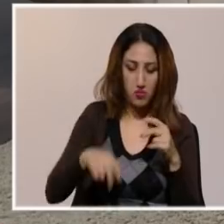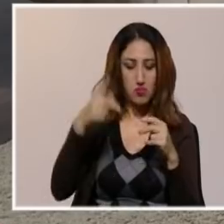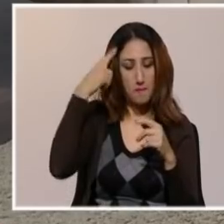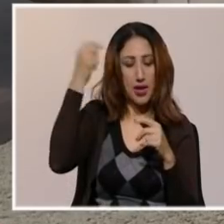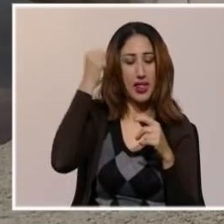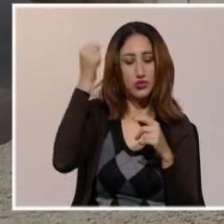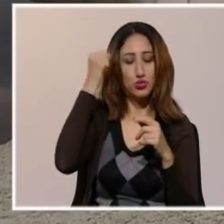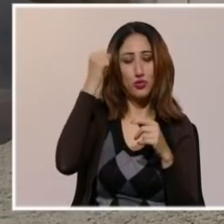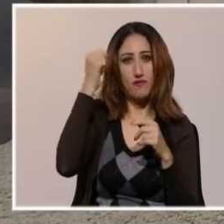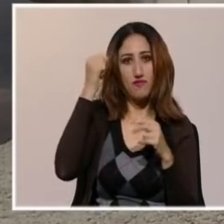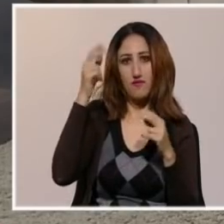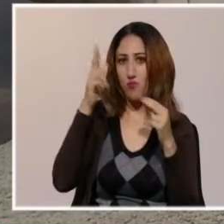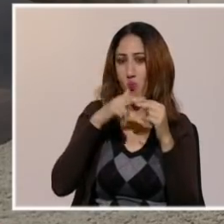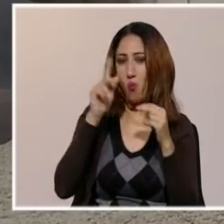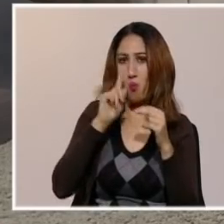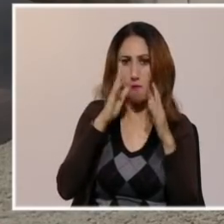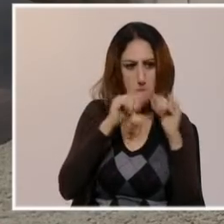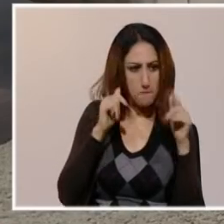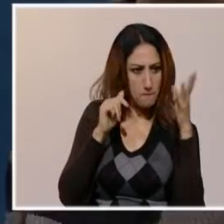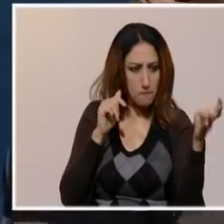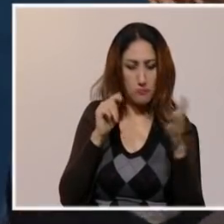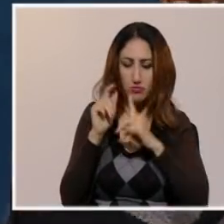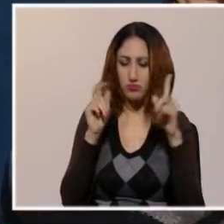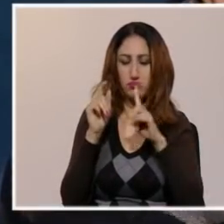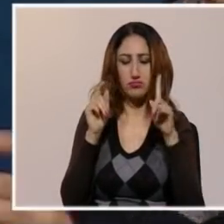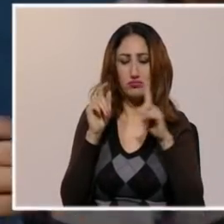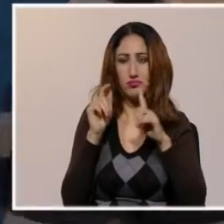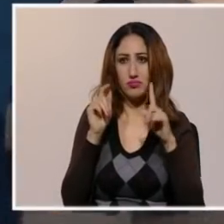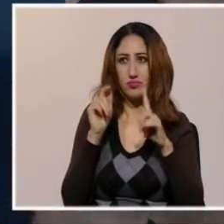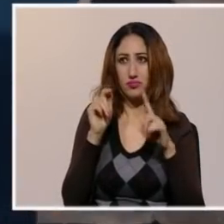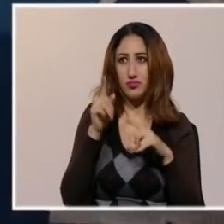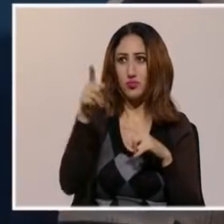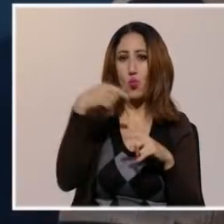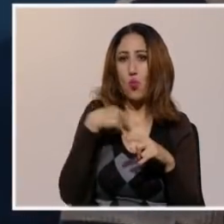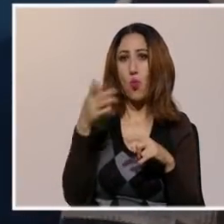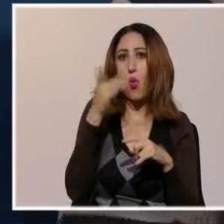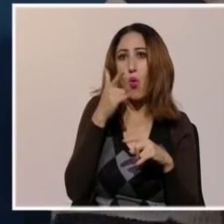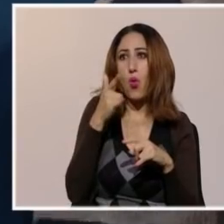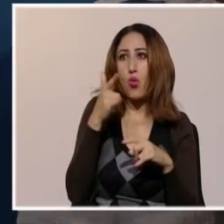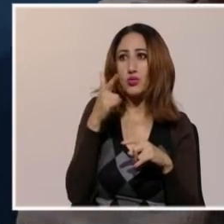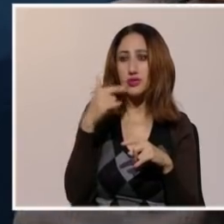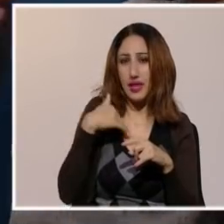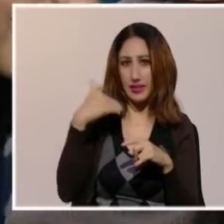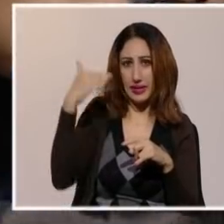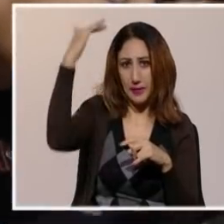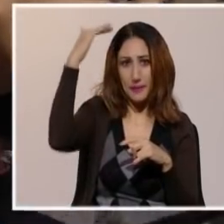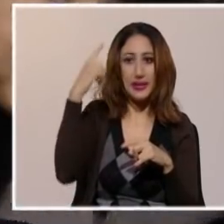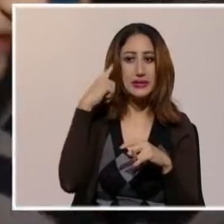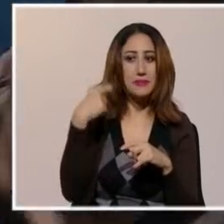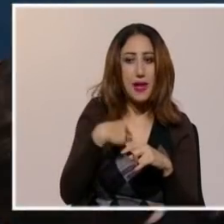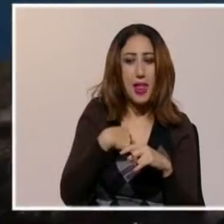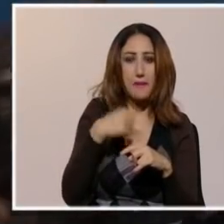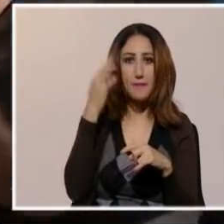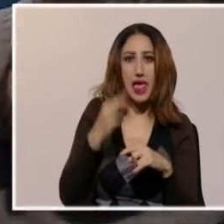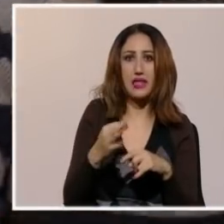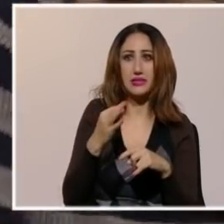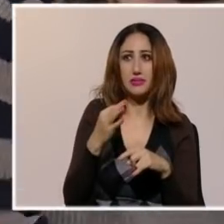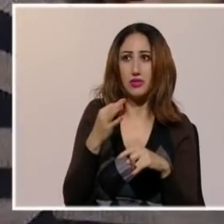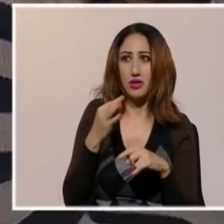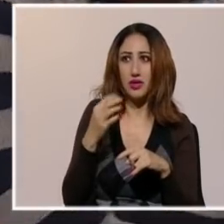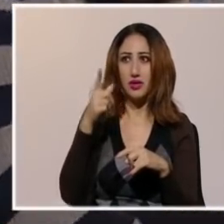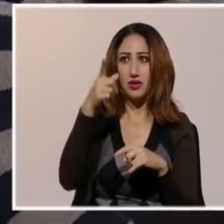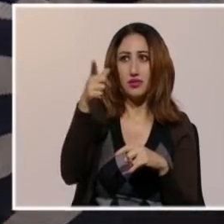بقى قديم. بتقول انت احمد اختي. انا الكبير لازم انت تسمع كلام. انا